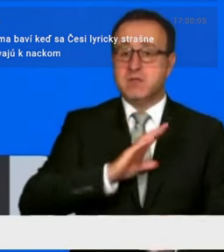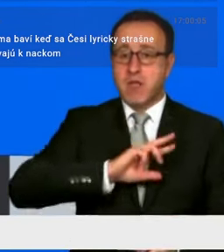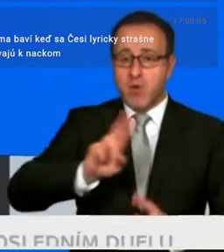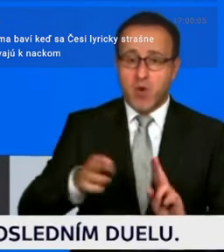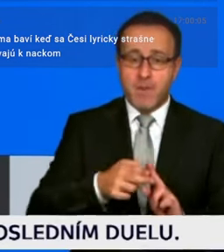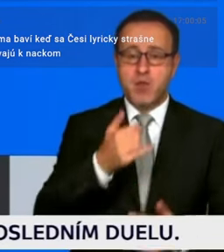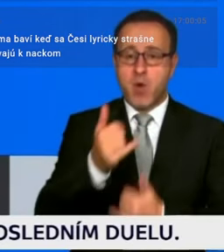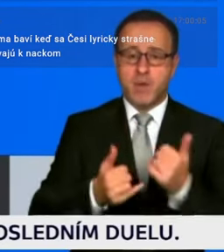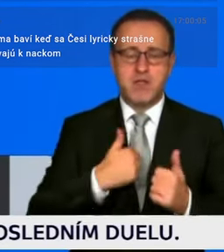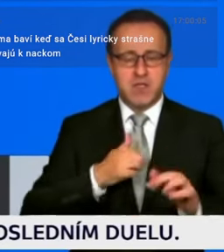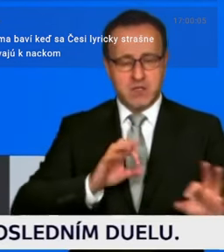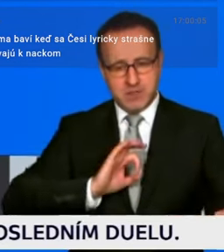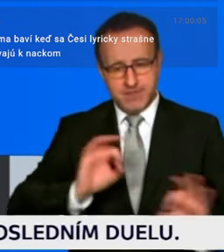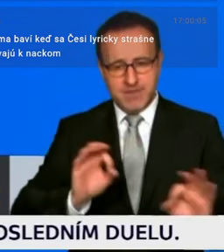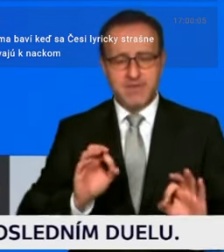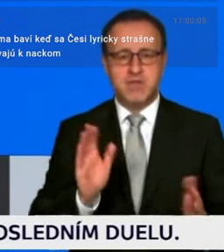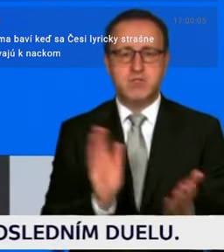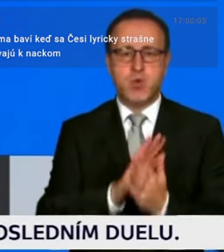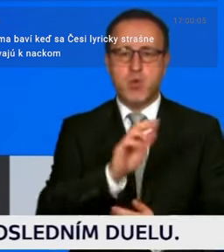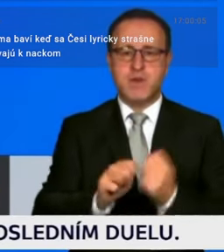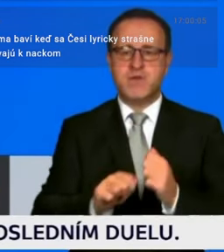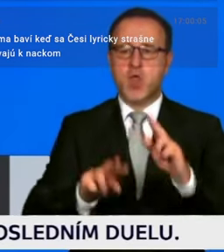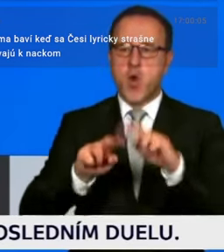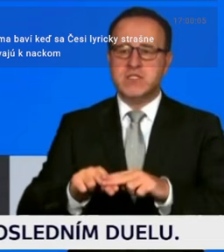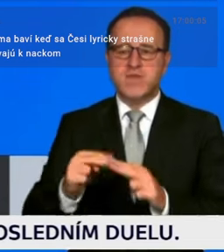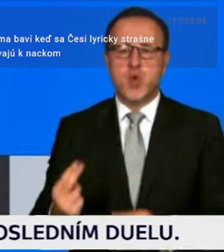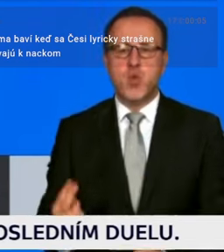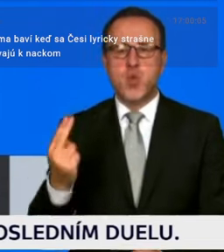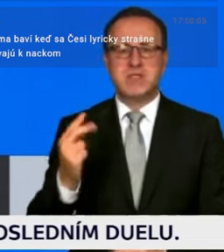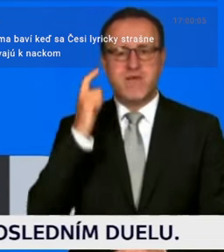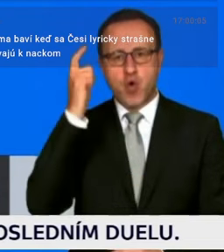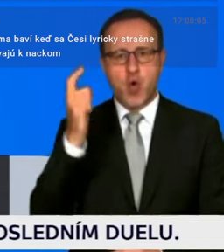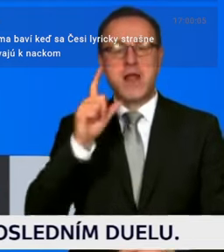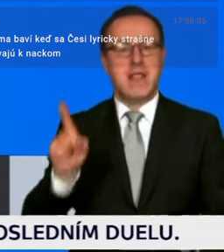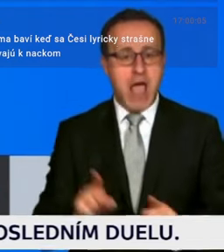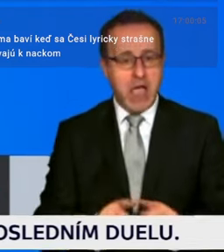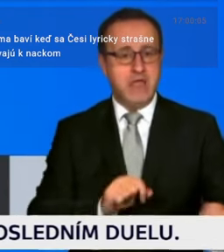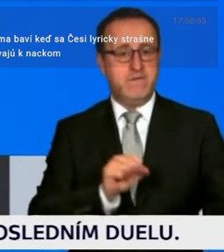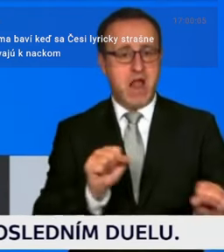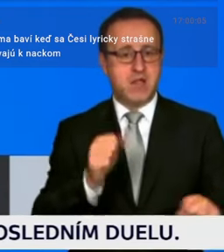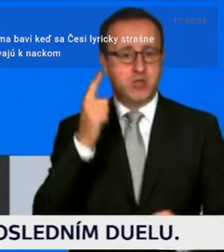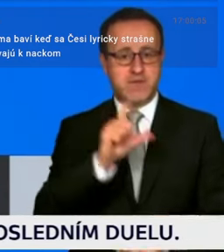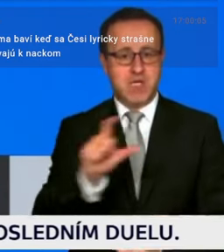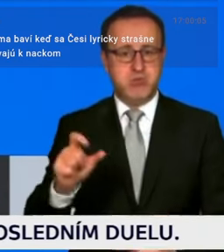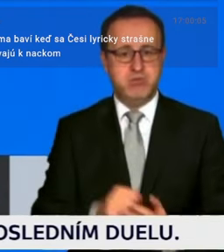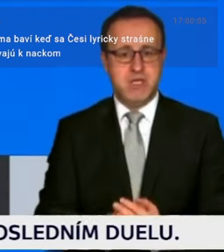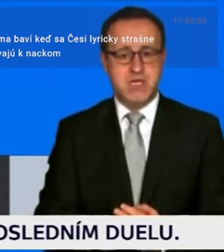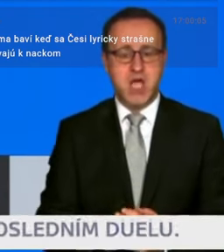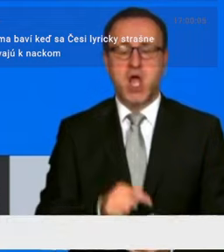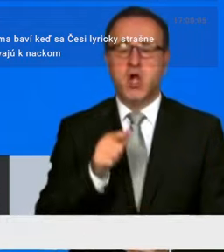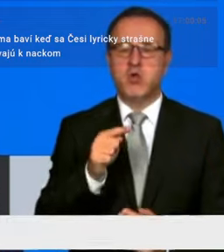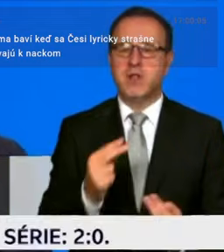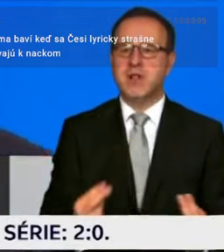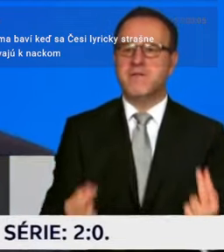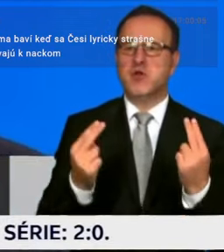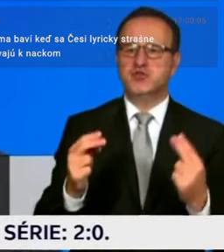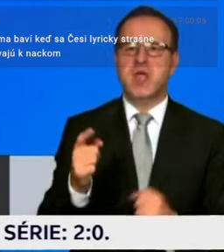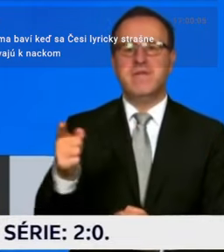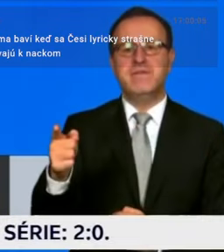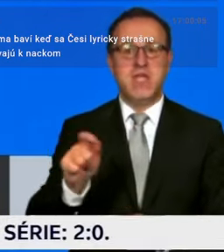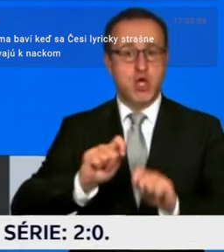som pripravený spolupracovať s ostatnými ústavnými orgánmi aj s vládou Slovenskej republiky ale to dôležité o čom